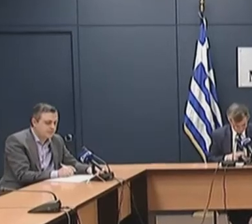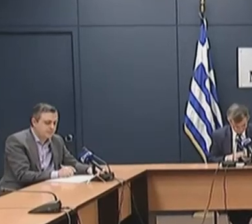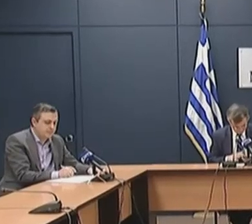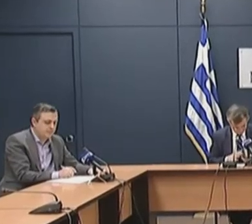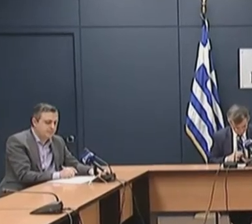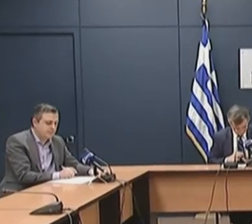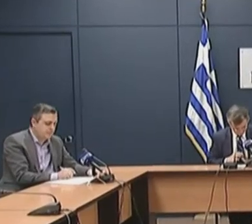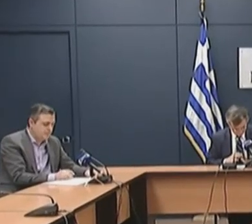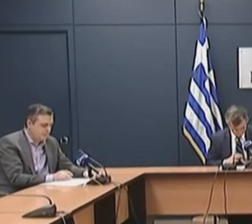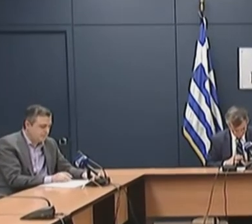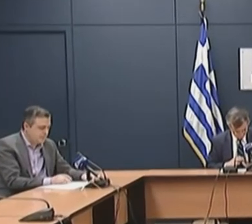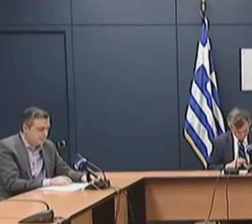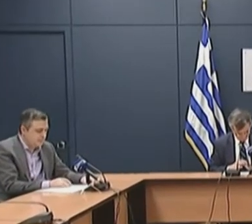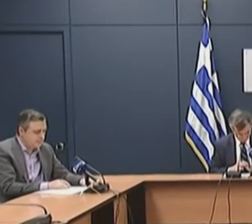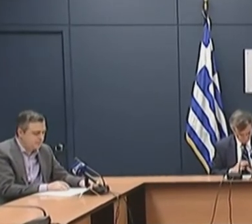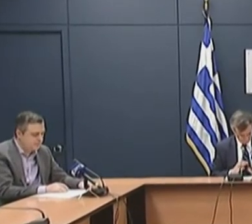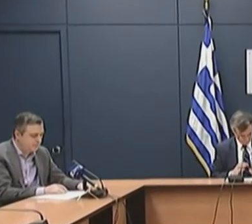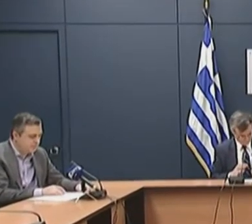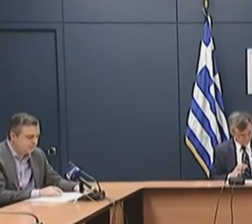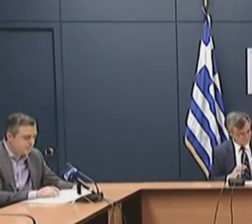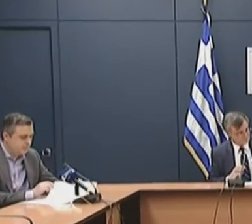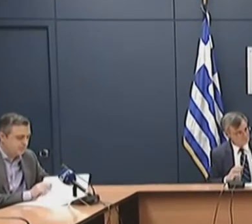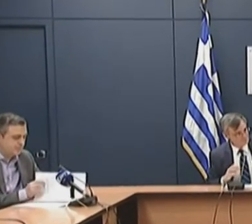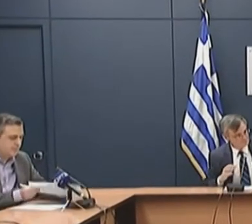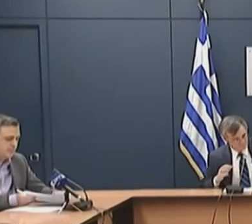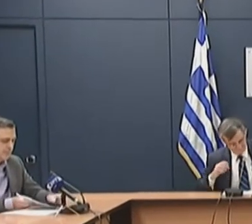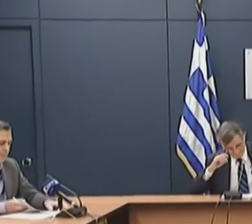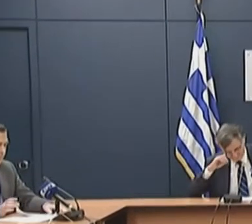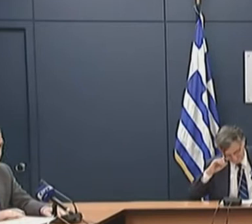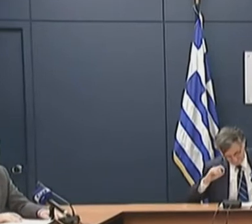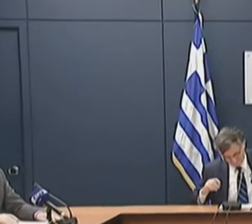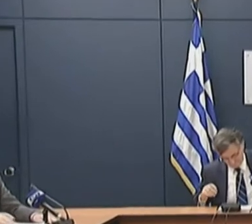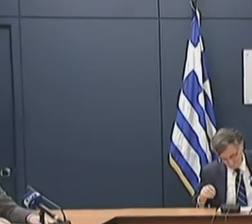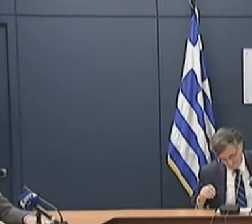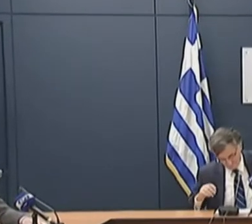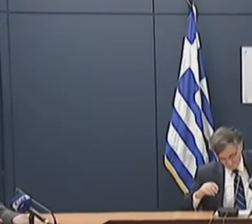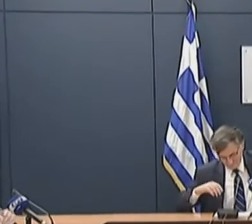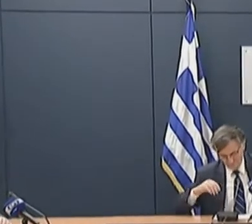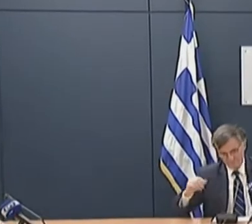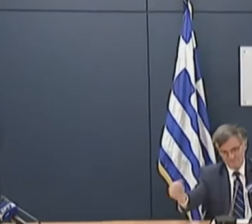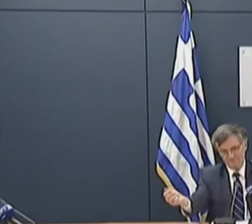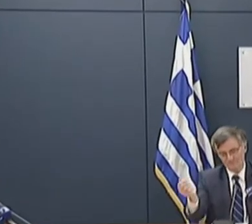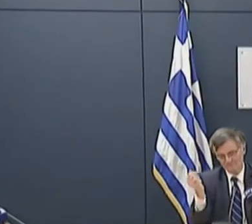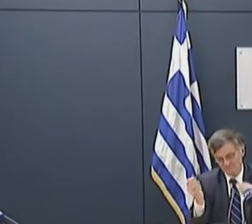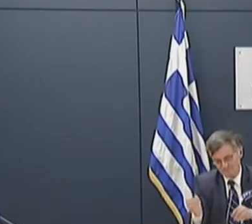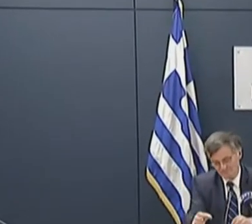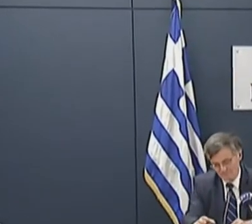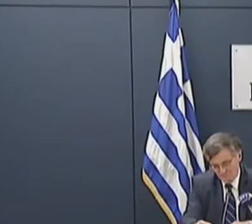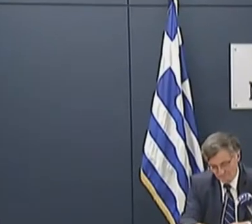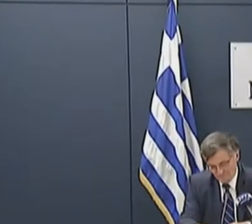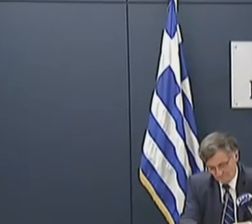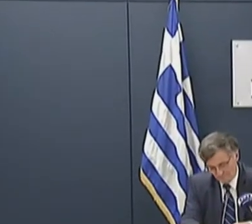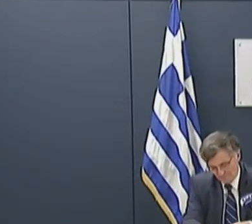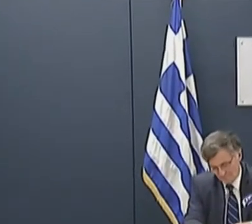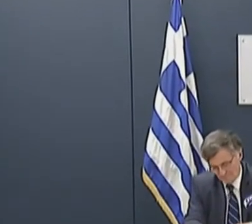Μέρωση από τον Υφυπουργό Πολιτικής Προστασίας και Διαχείρισης Κρίσεων Νίκο Χαρδαλιά και τον εκπρόσωπο του Υπουργείου για τον νέο κορονοϊό,